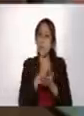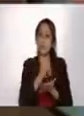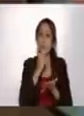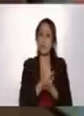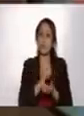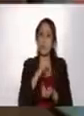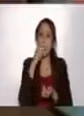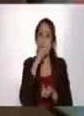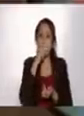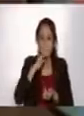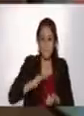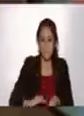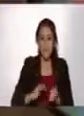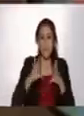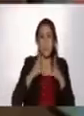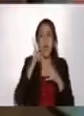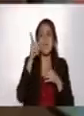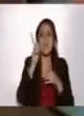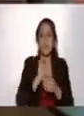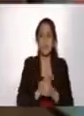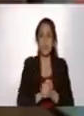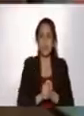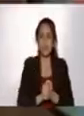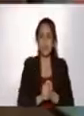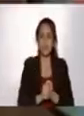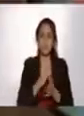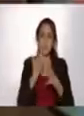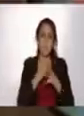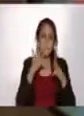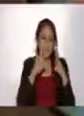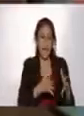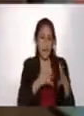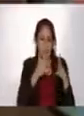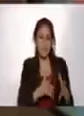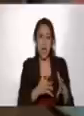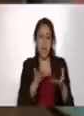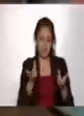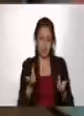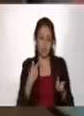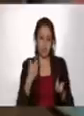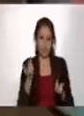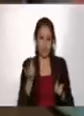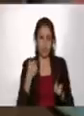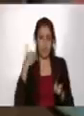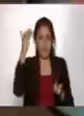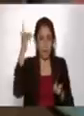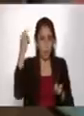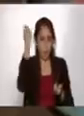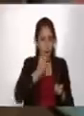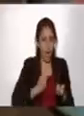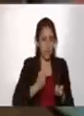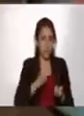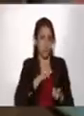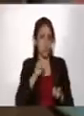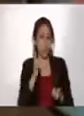فالطفلة دي كانت بتخاف منه، فأنا بقول كان جايز بيشخط فيها جايز حاجة، فأنا ما ادتليش الخيانة.